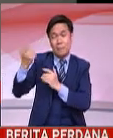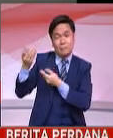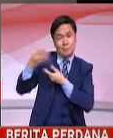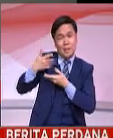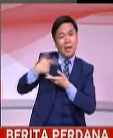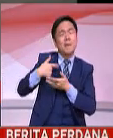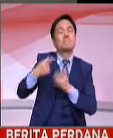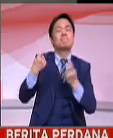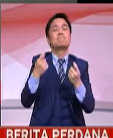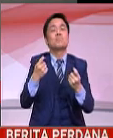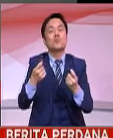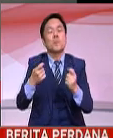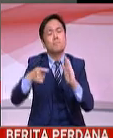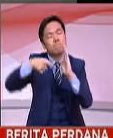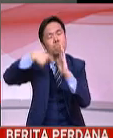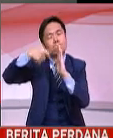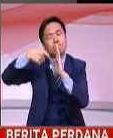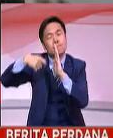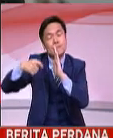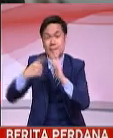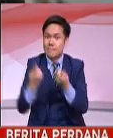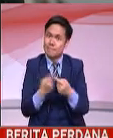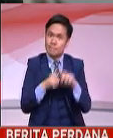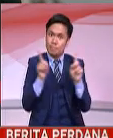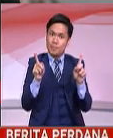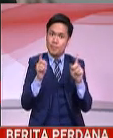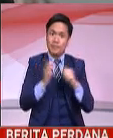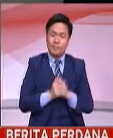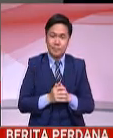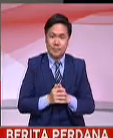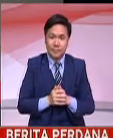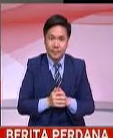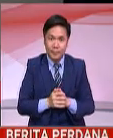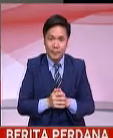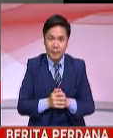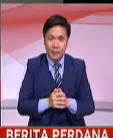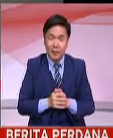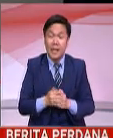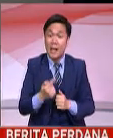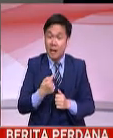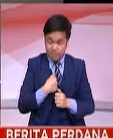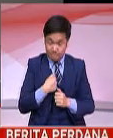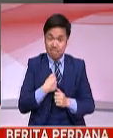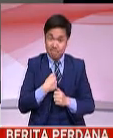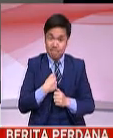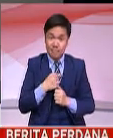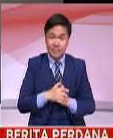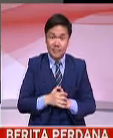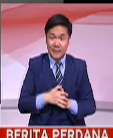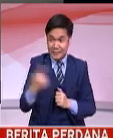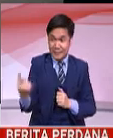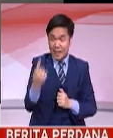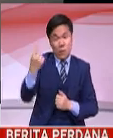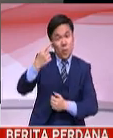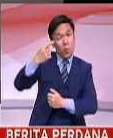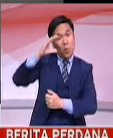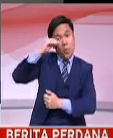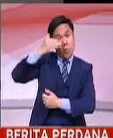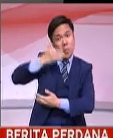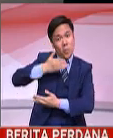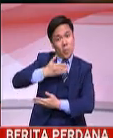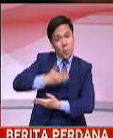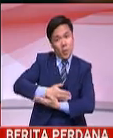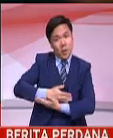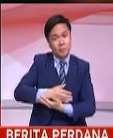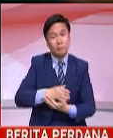saya ingin mencoba sesuatu yang lain dan kebetulan Dion itu menurut gue seorang anak yang cukup broken